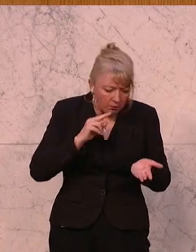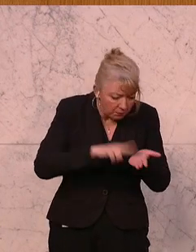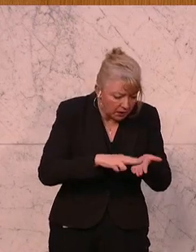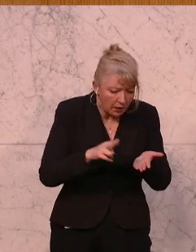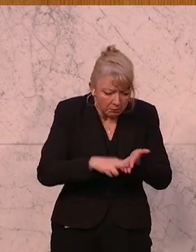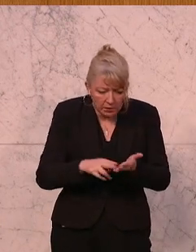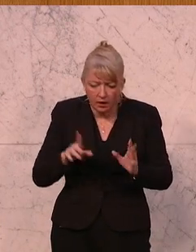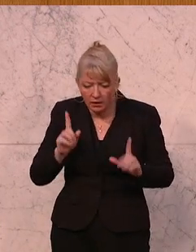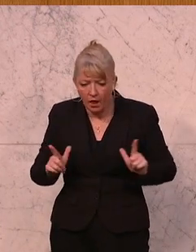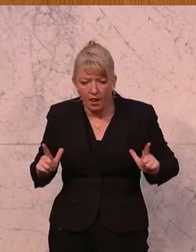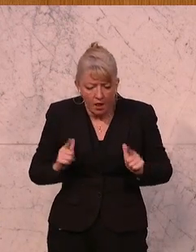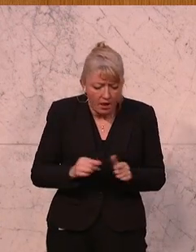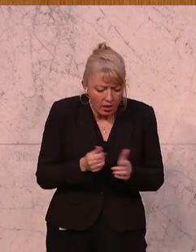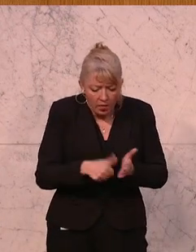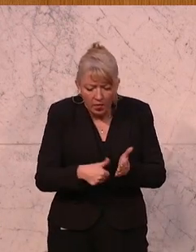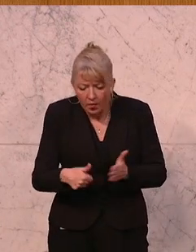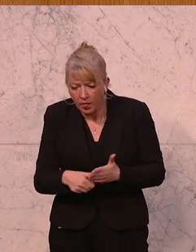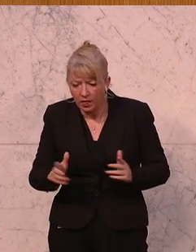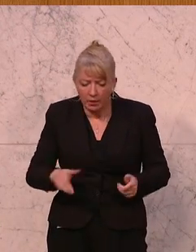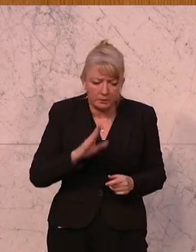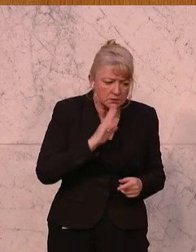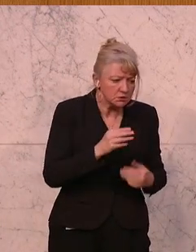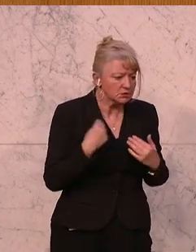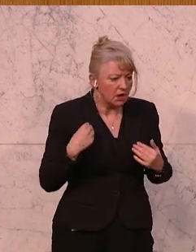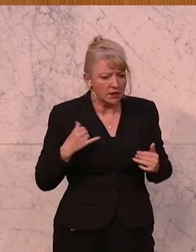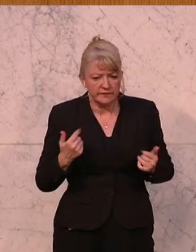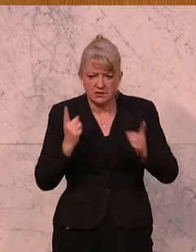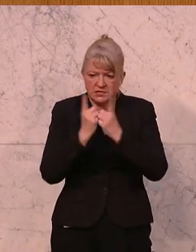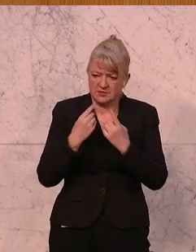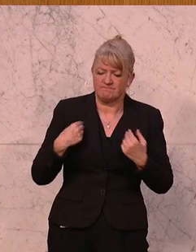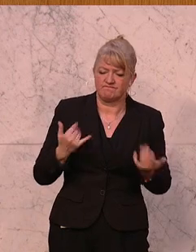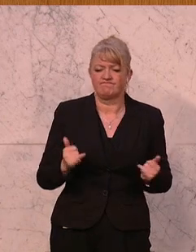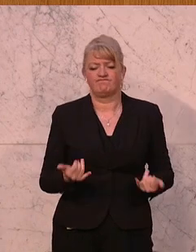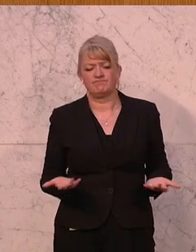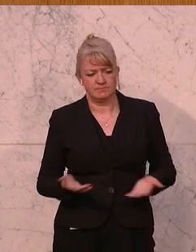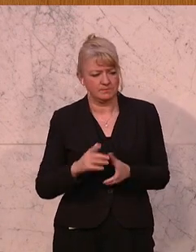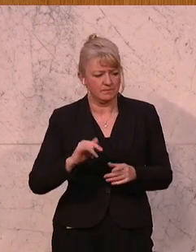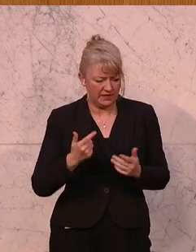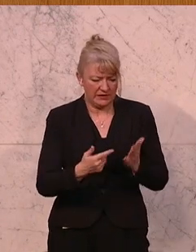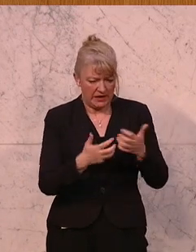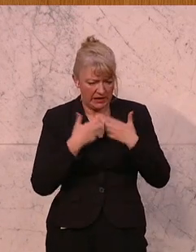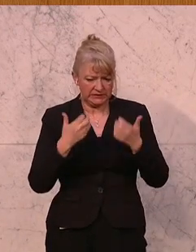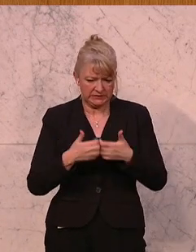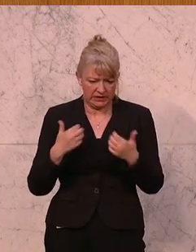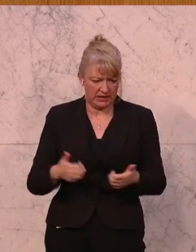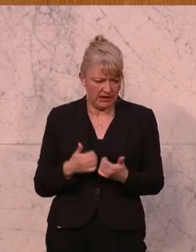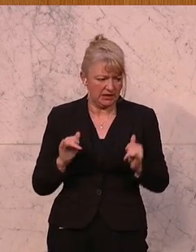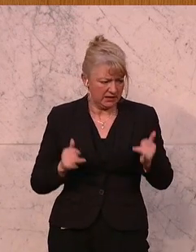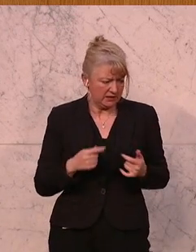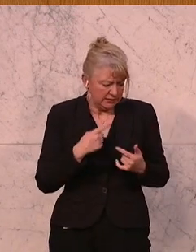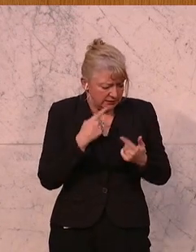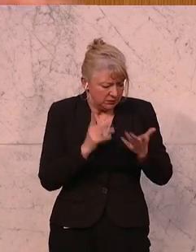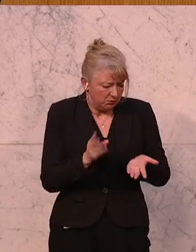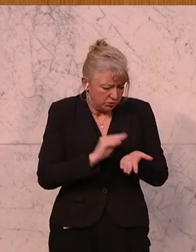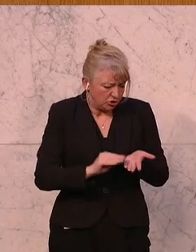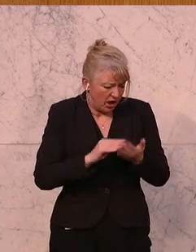leisten können. Pensionistinnen und Pensionisten sagen mir dann halt im persönlichen Gespräch, das sind dann so diese Schilderungen, die es einfach perfekt auch beschreiben.